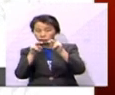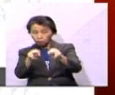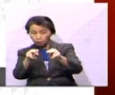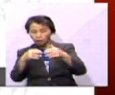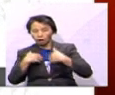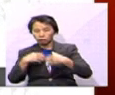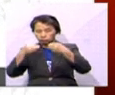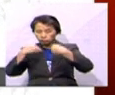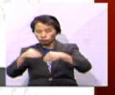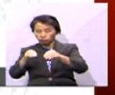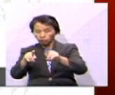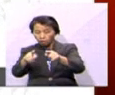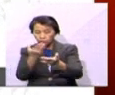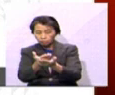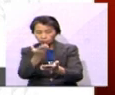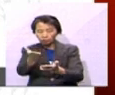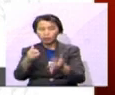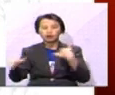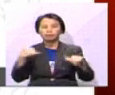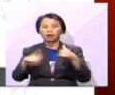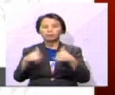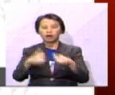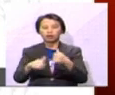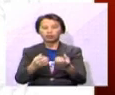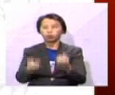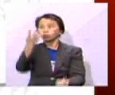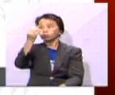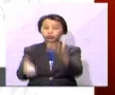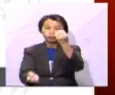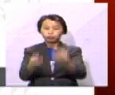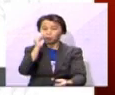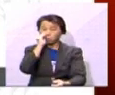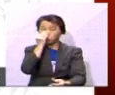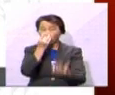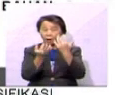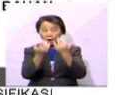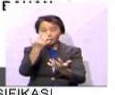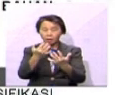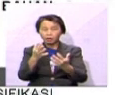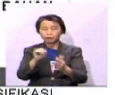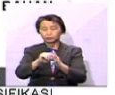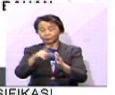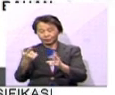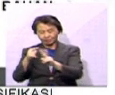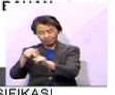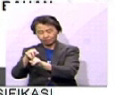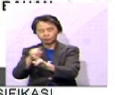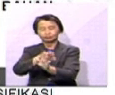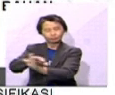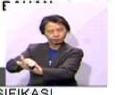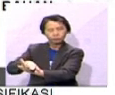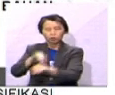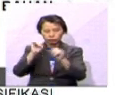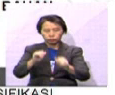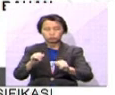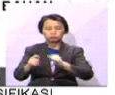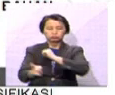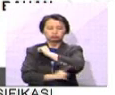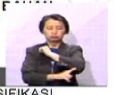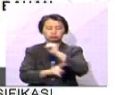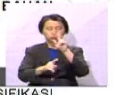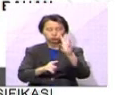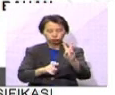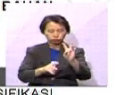memiliki, menjual, membeli atau bermain sebarang mercun atau bunga api selain yang dibenarkan boleh diambil tindakan di bawah Seksyen 7